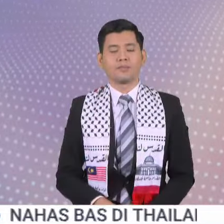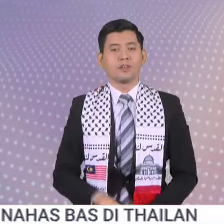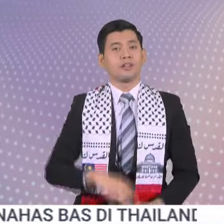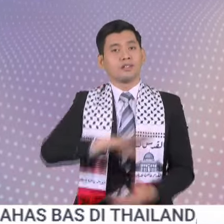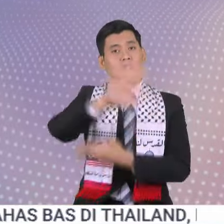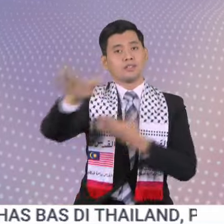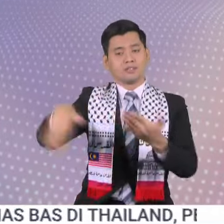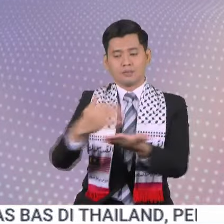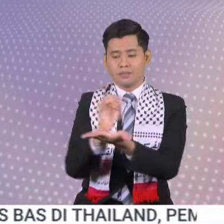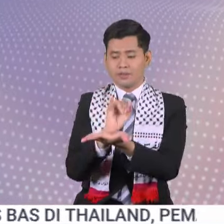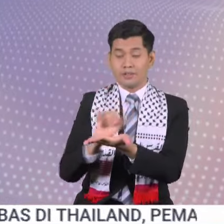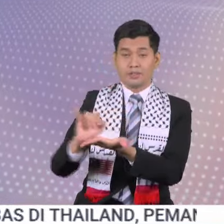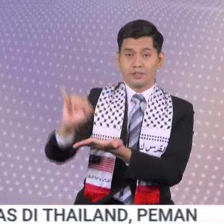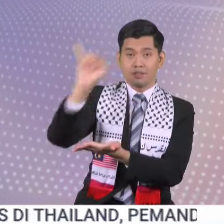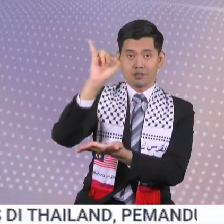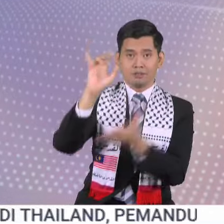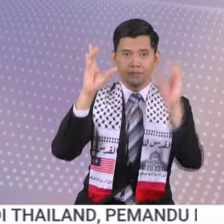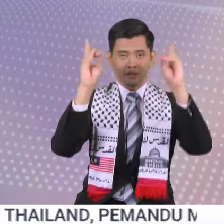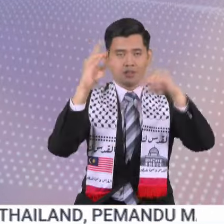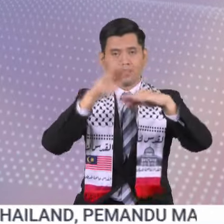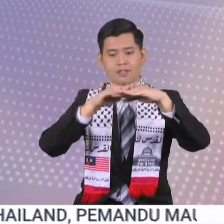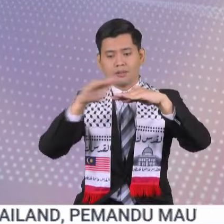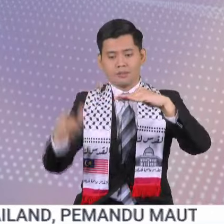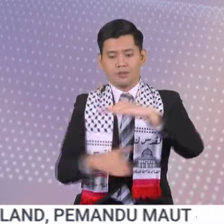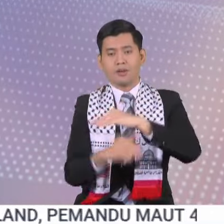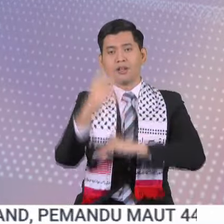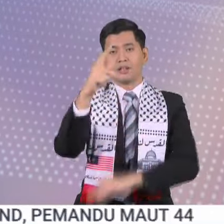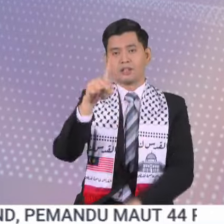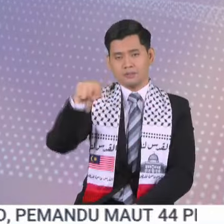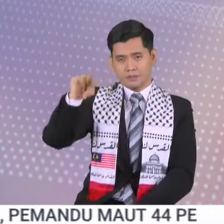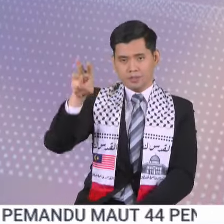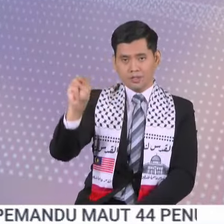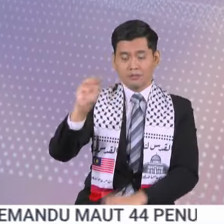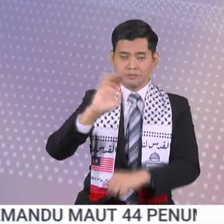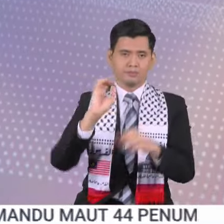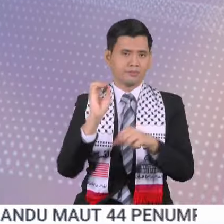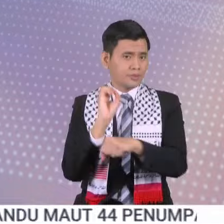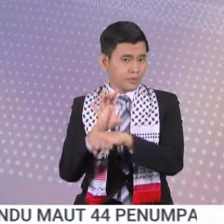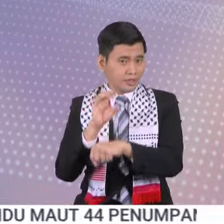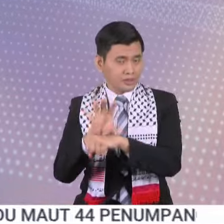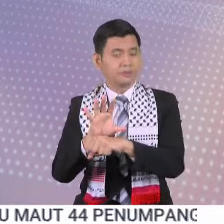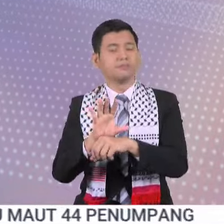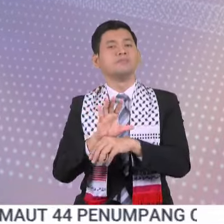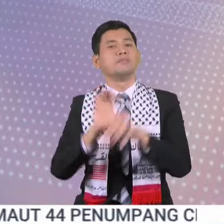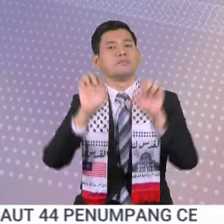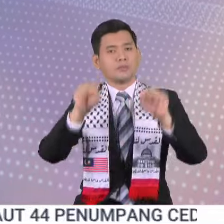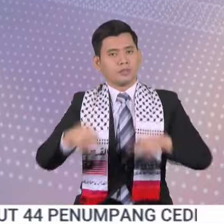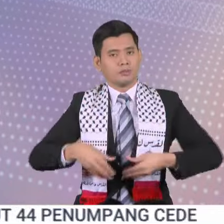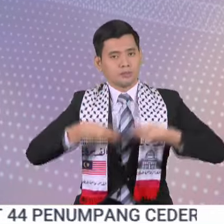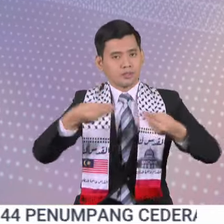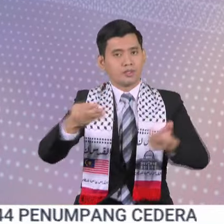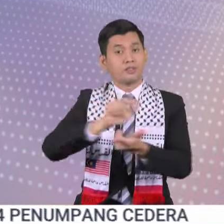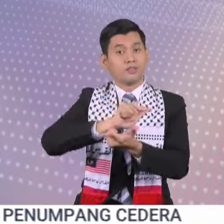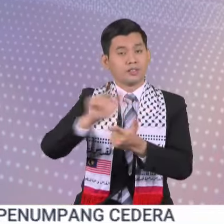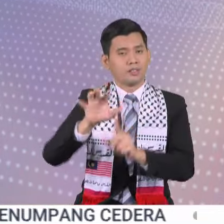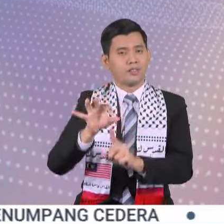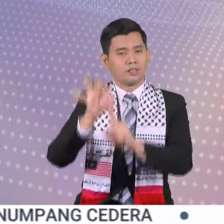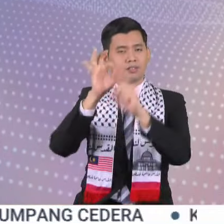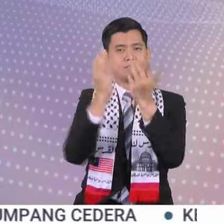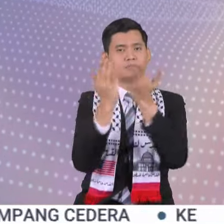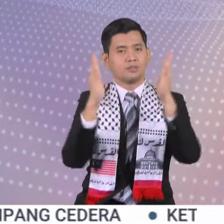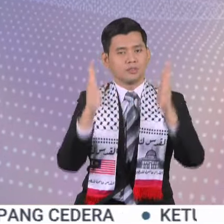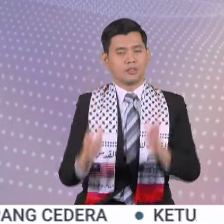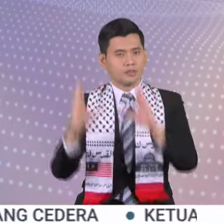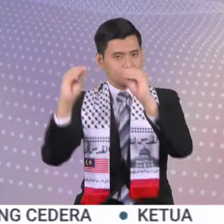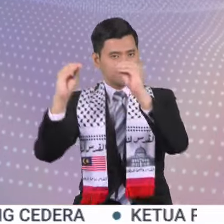semua institusi pendidikan di bawah Kementerian Pendidikan KPM disaran memberi pertimbangan kebenaran khas kepada murid guru dan anggota